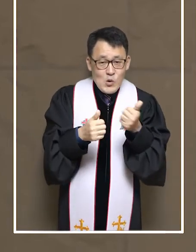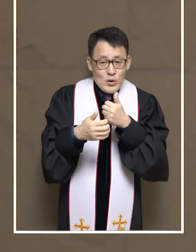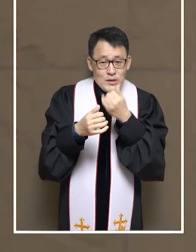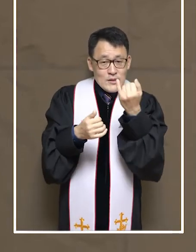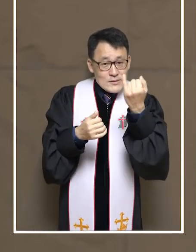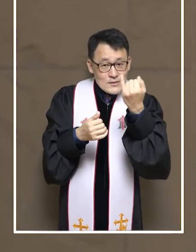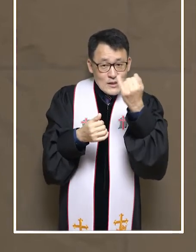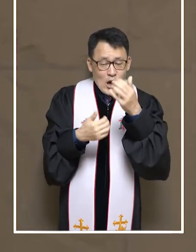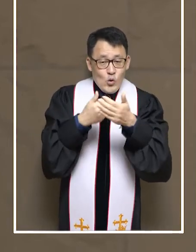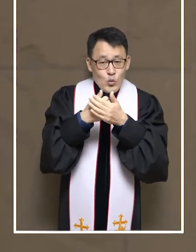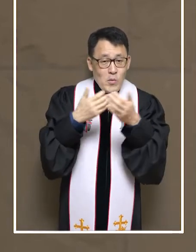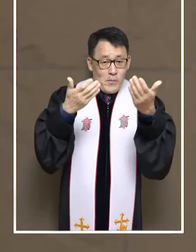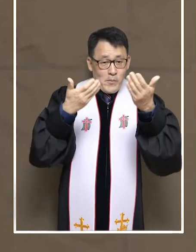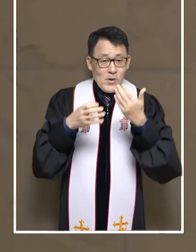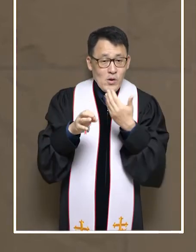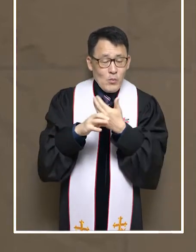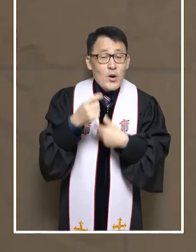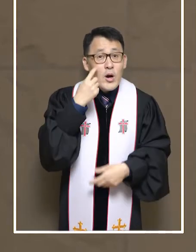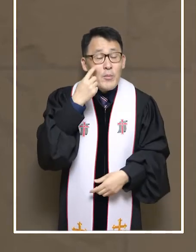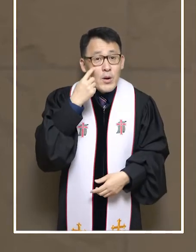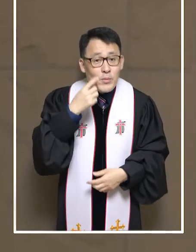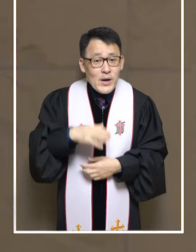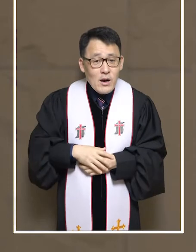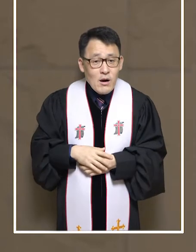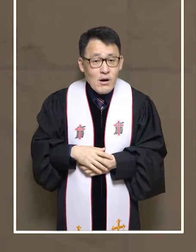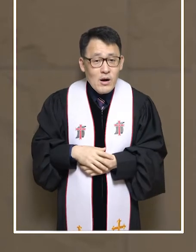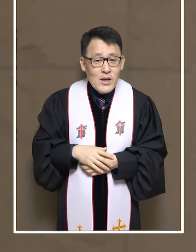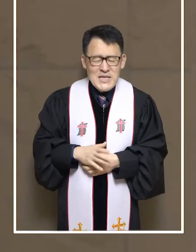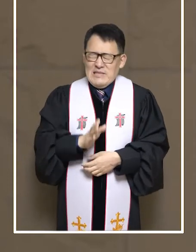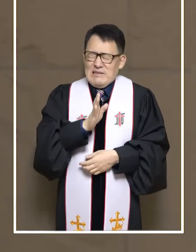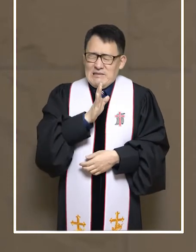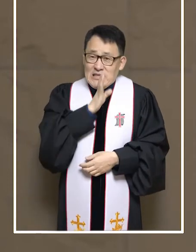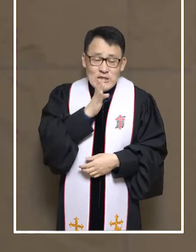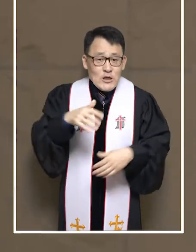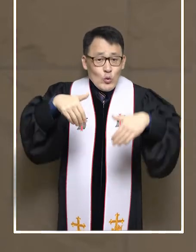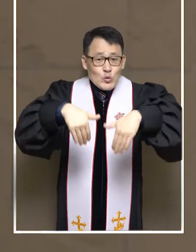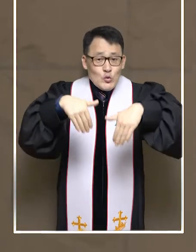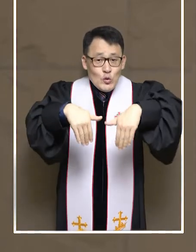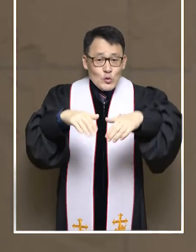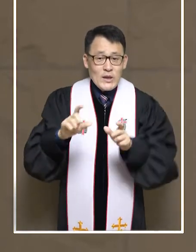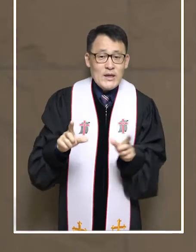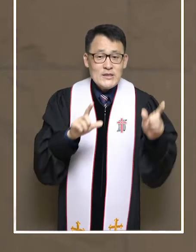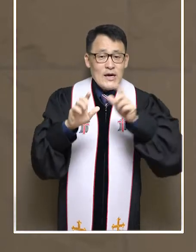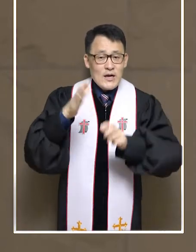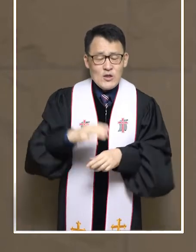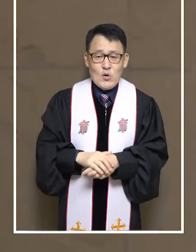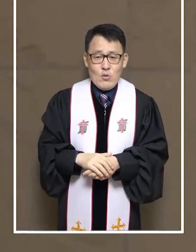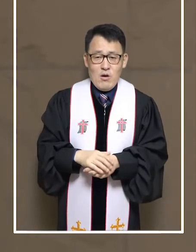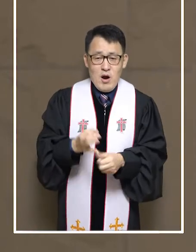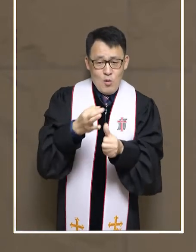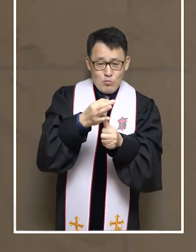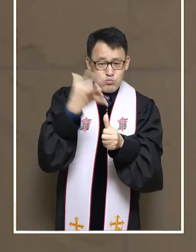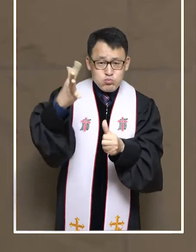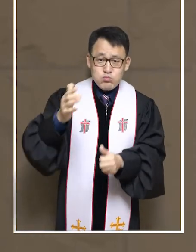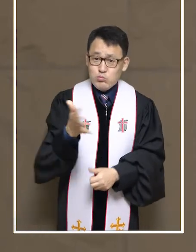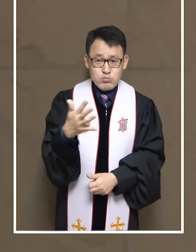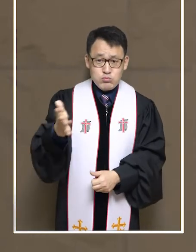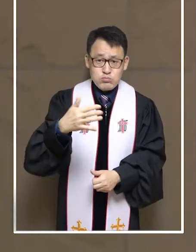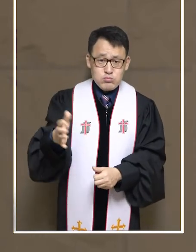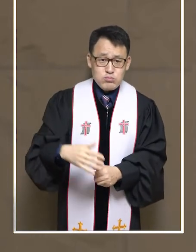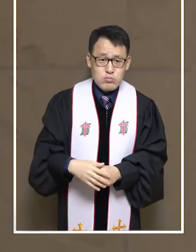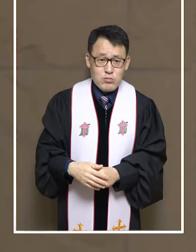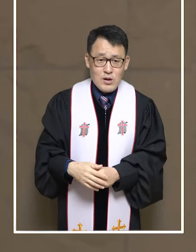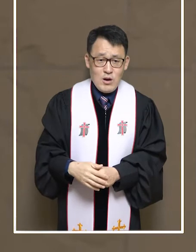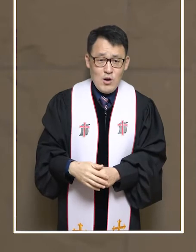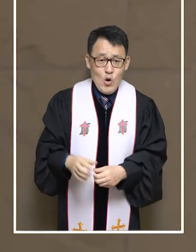그 여인에게 넘어가서 그 여인의 도움을 받았다 해보세요. 기껏했자 노예살이에서 풀려날 수는